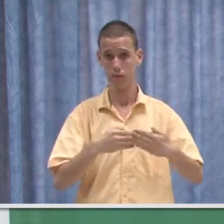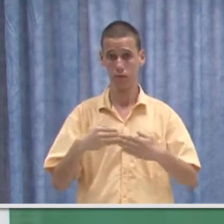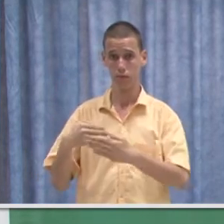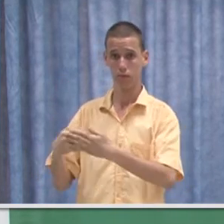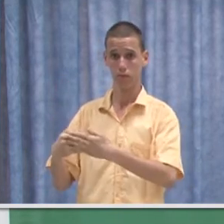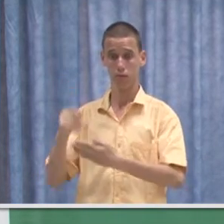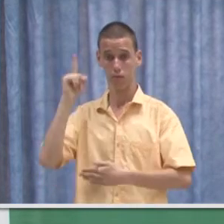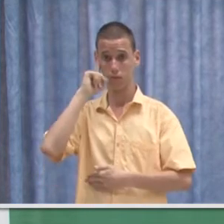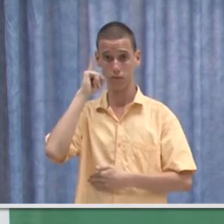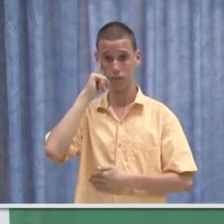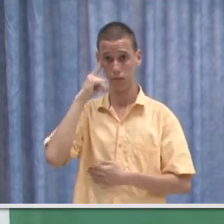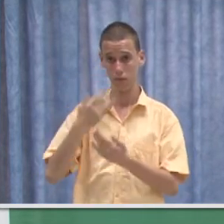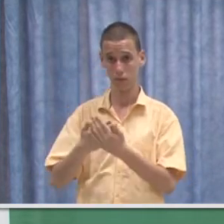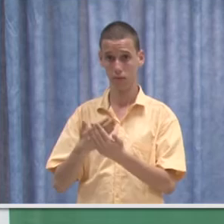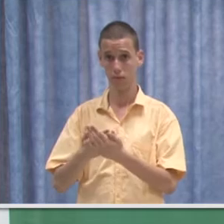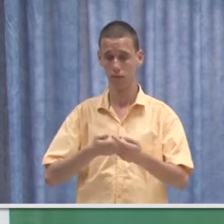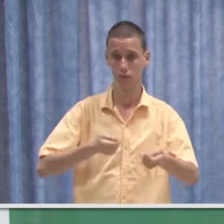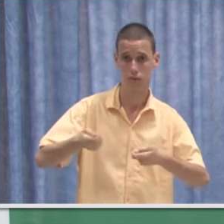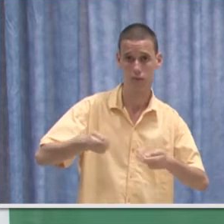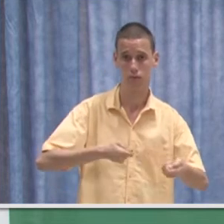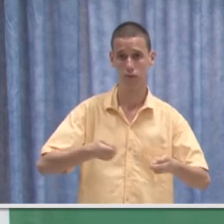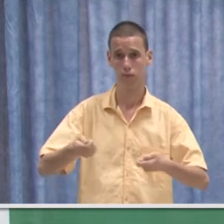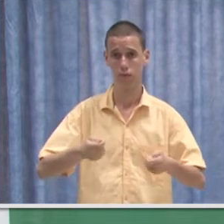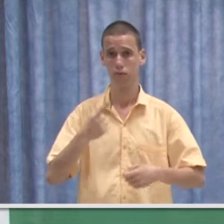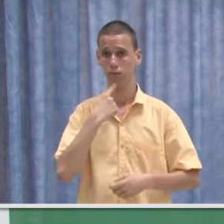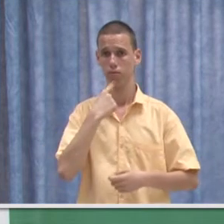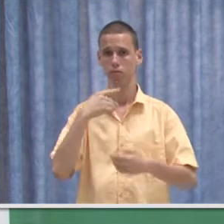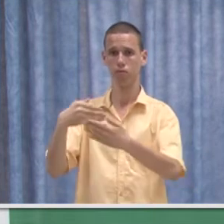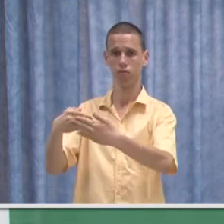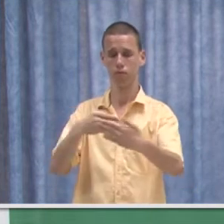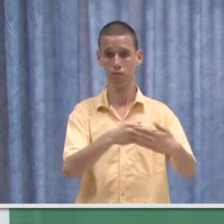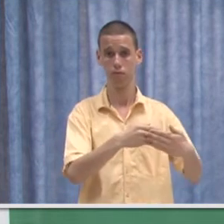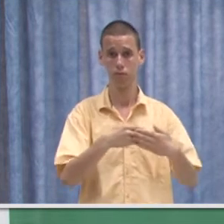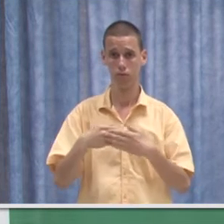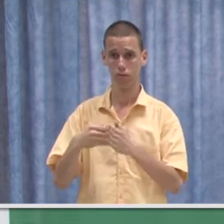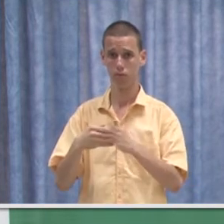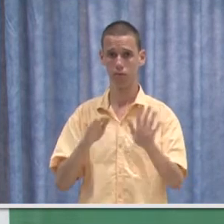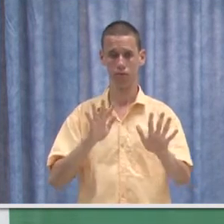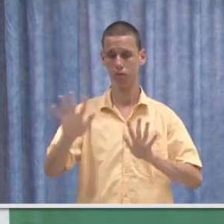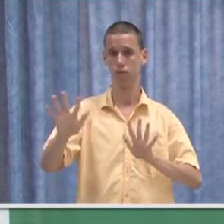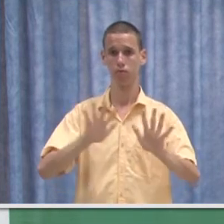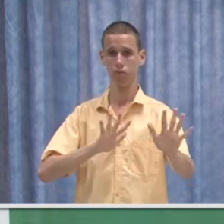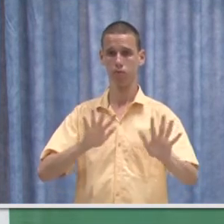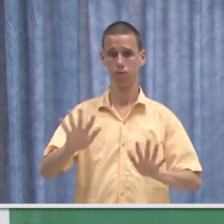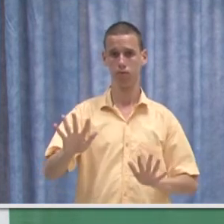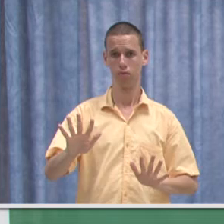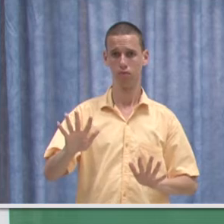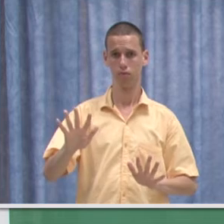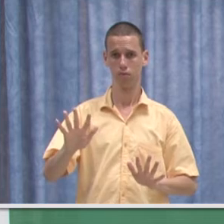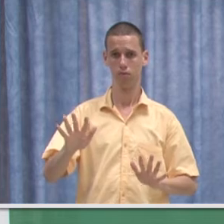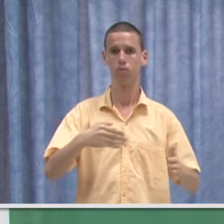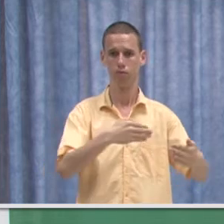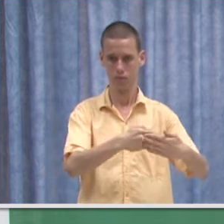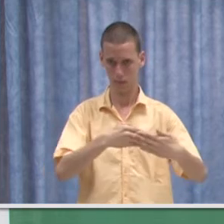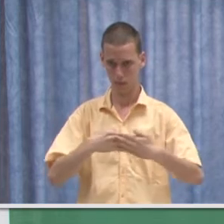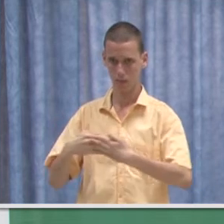pour créer un flow qui n'arrive pas de marcher à cause. Je crois que plus de gens qui servent pour éduquer tout le monde qui servent bazar, bon bazar des